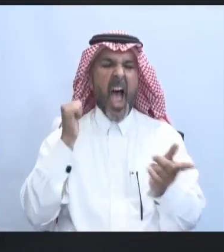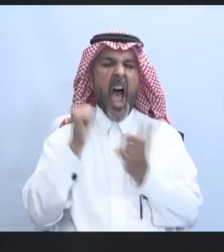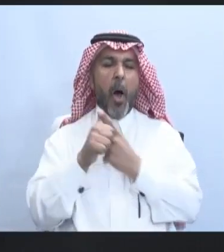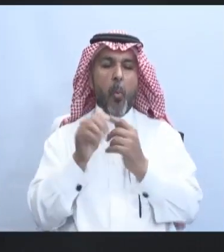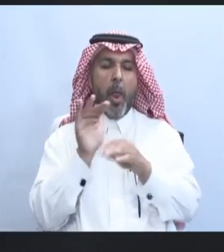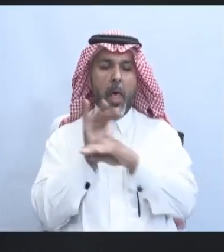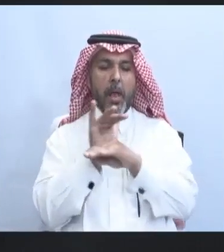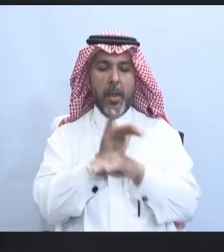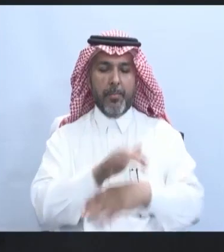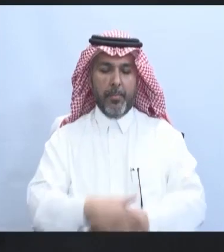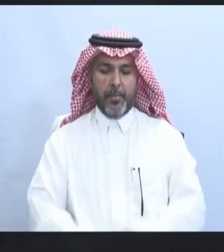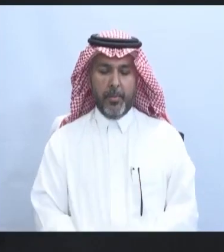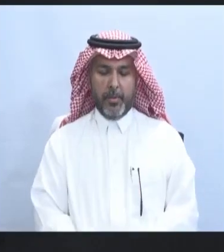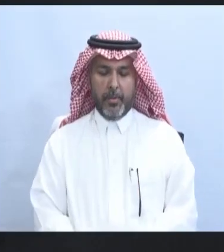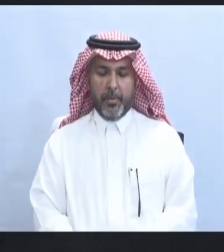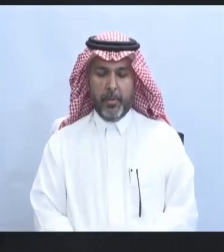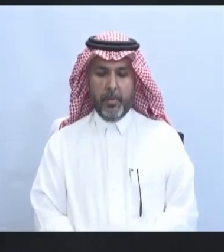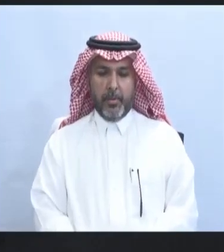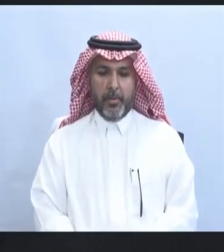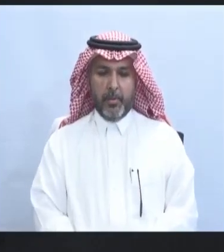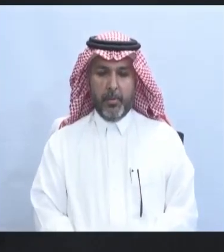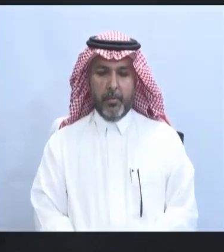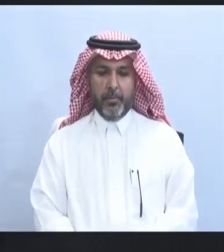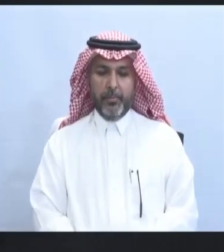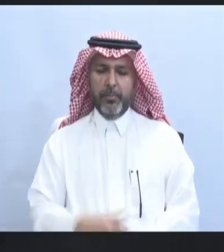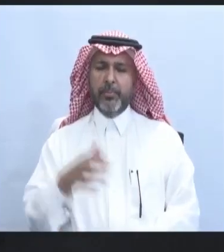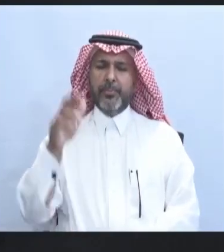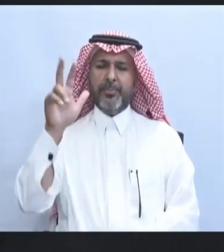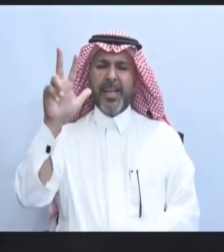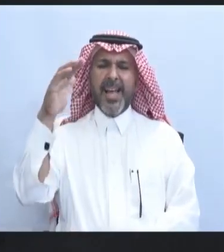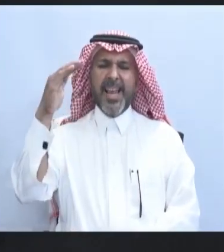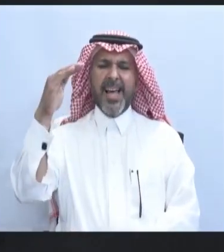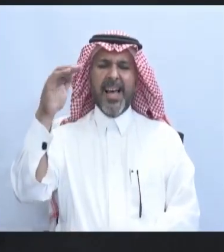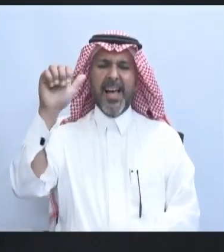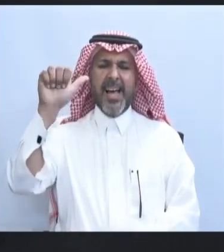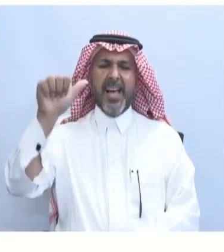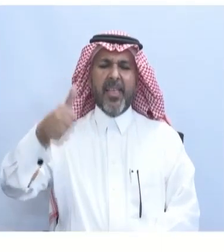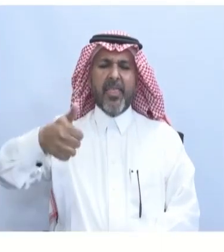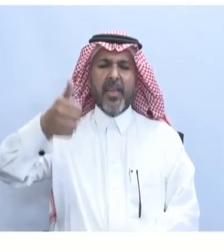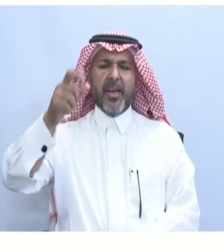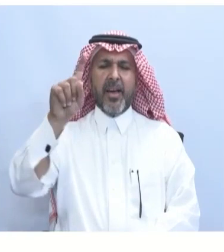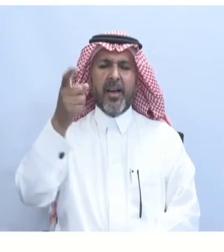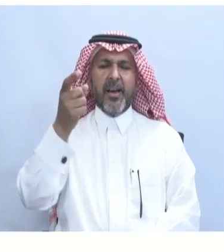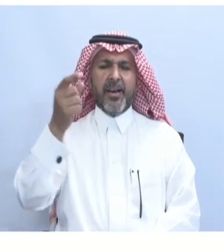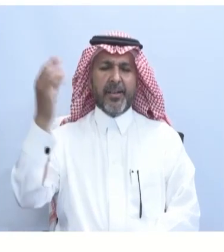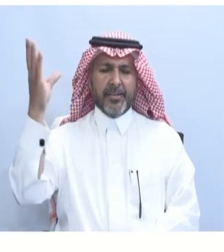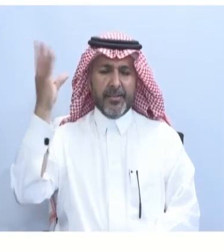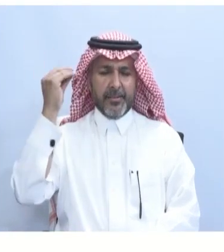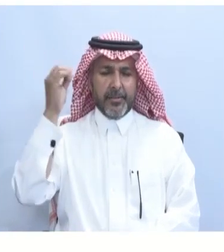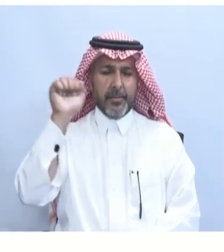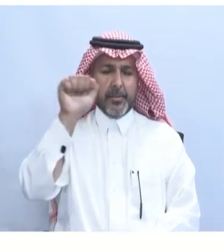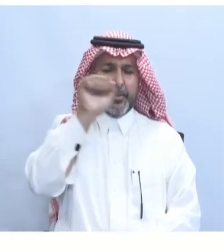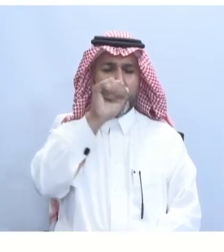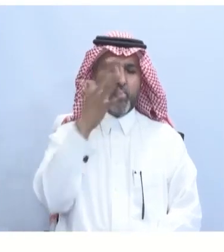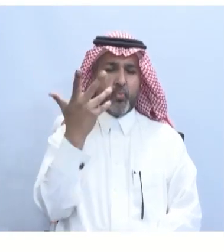ومنطلقها ومنطلقها الحضاره ماذا يقصد بها هي جميع ما ينجزه